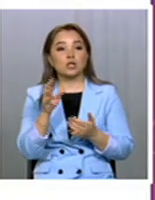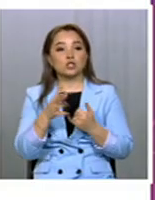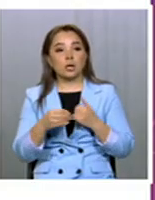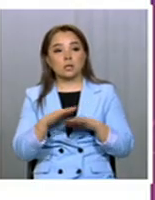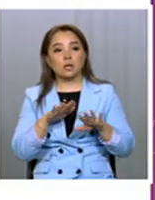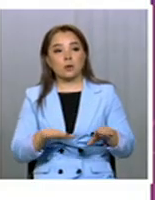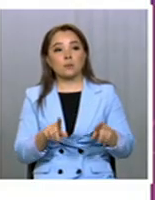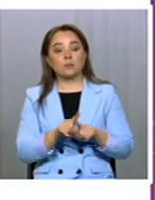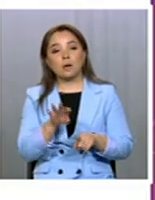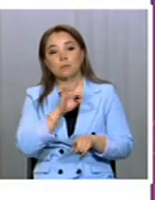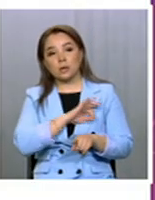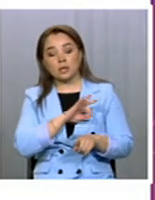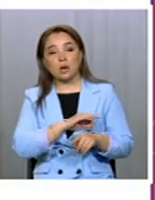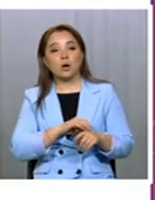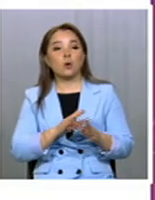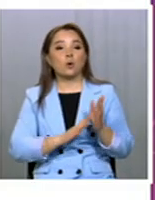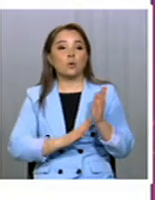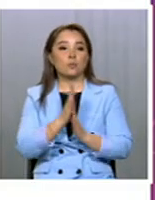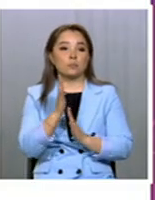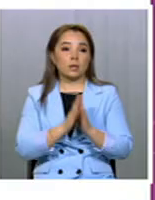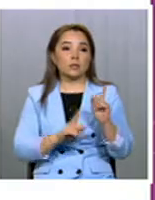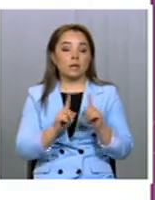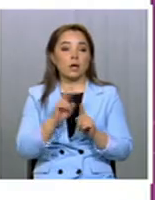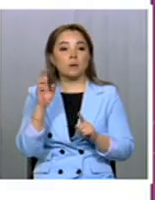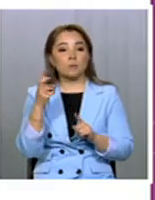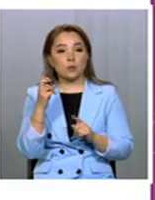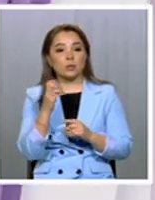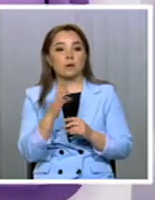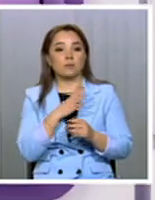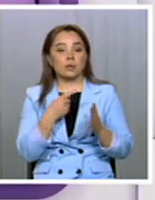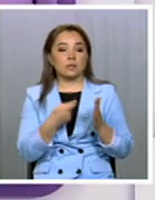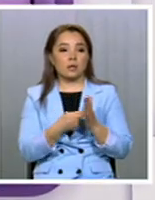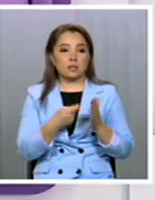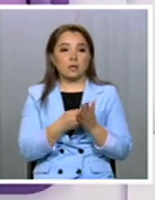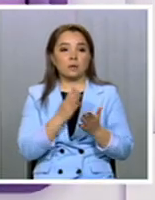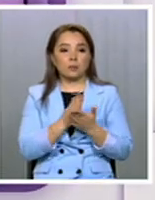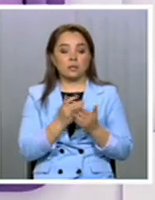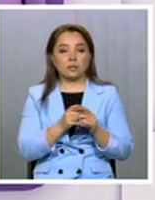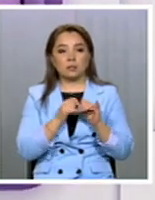пайдалану, өсімдік биологиялық ресурстар жатады.